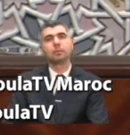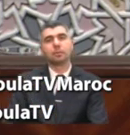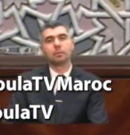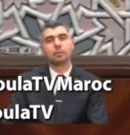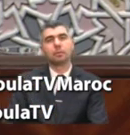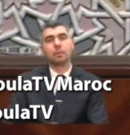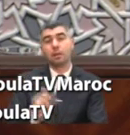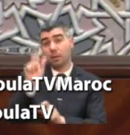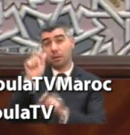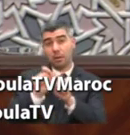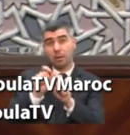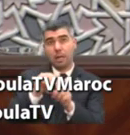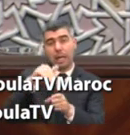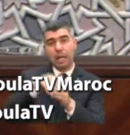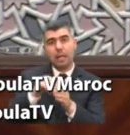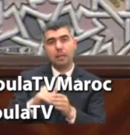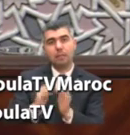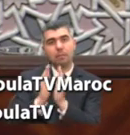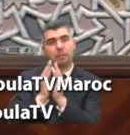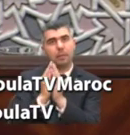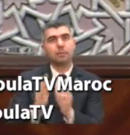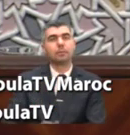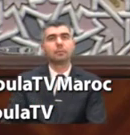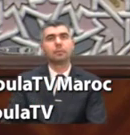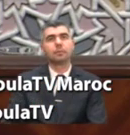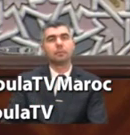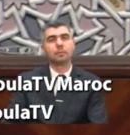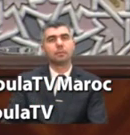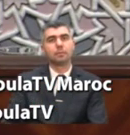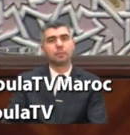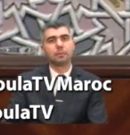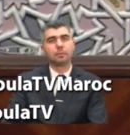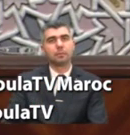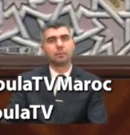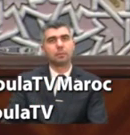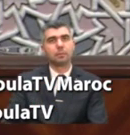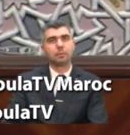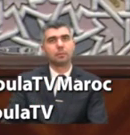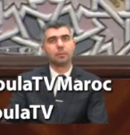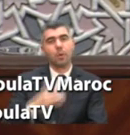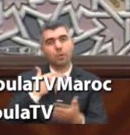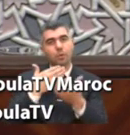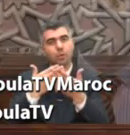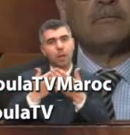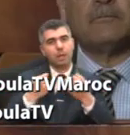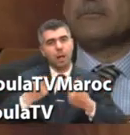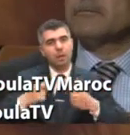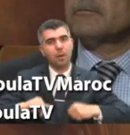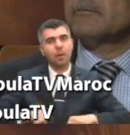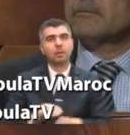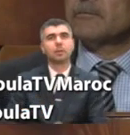للسيدات والسادة النواب المحترمين من فريق العدالة والتنمية. تفضلوا سيد النائب المحترم. شكرا سيد الرئيس. سيد